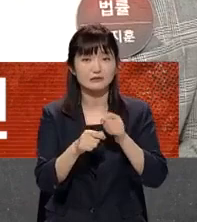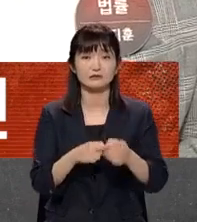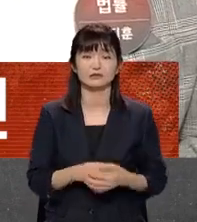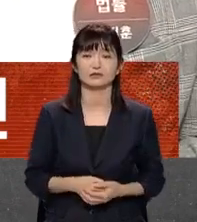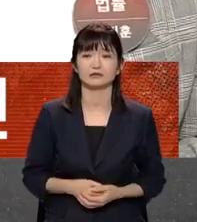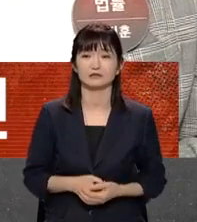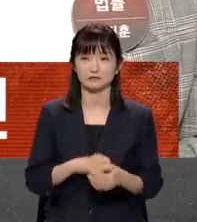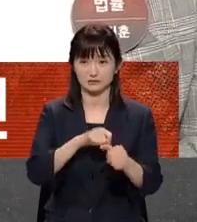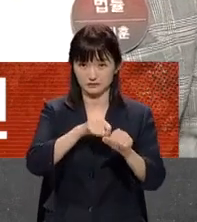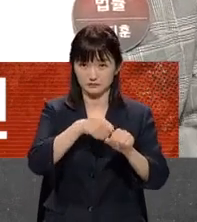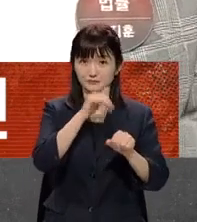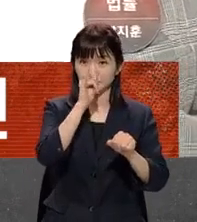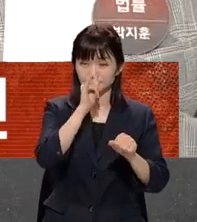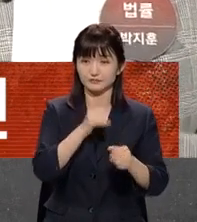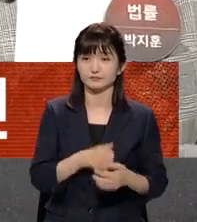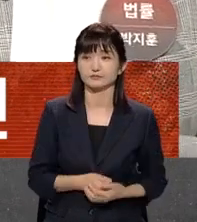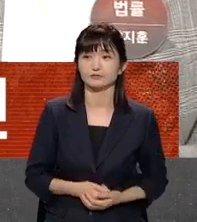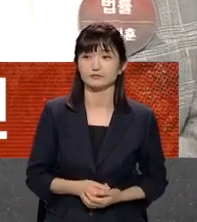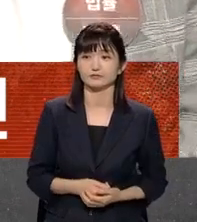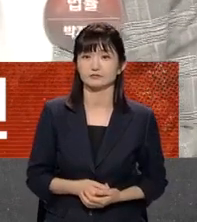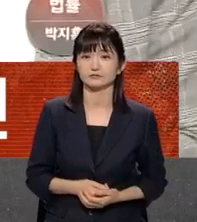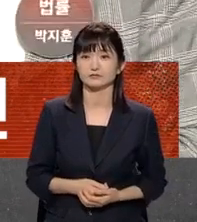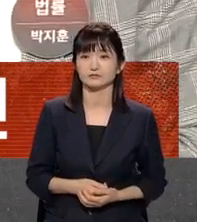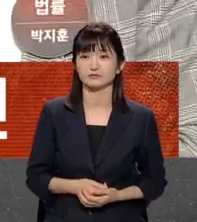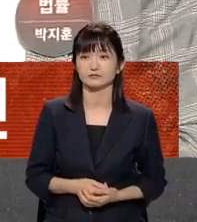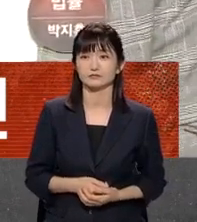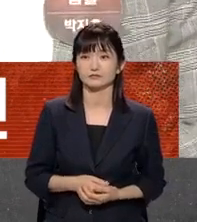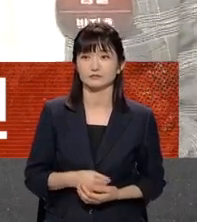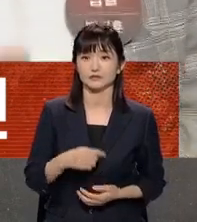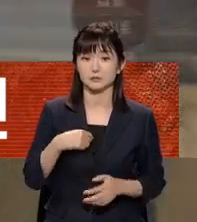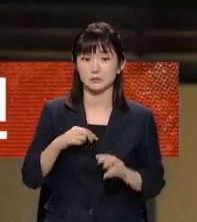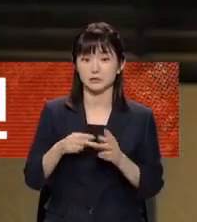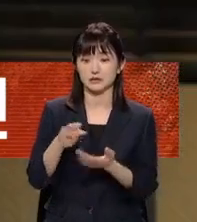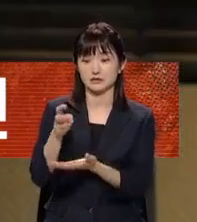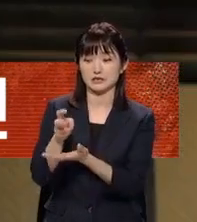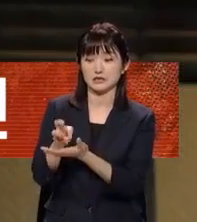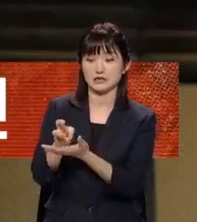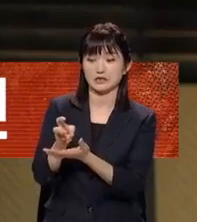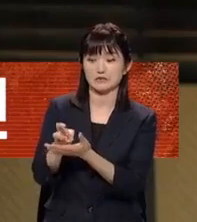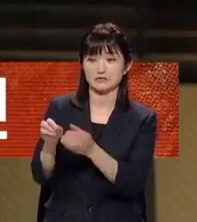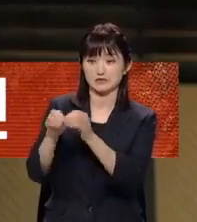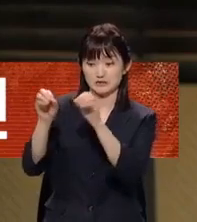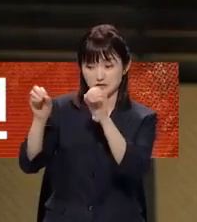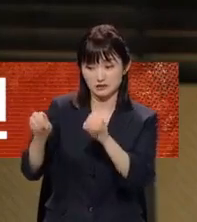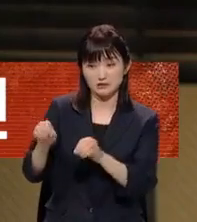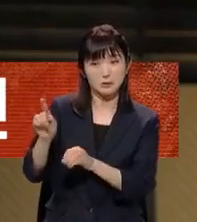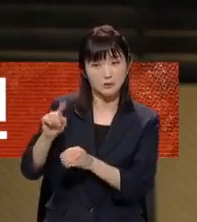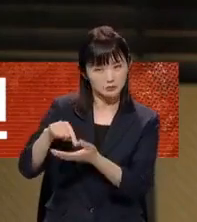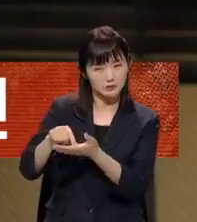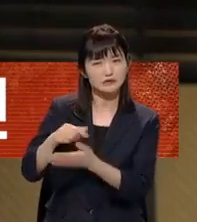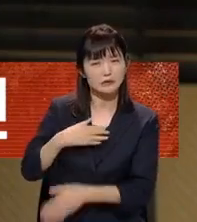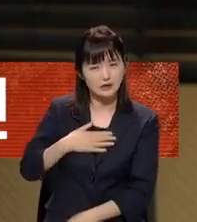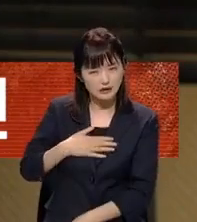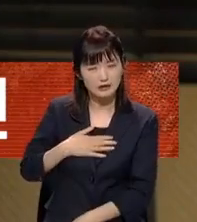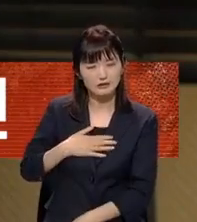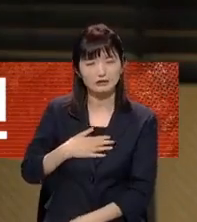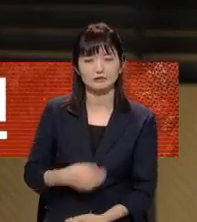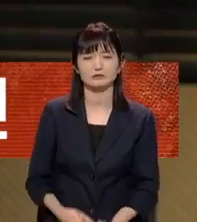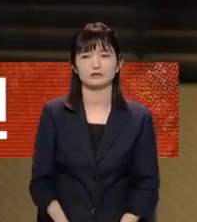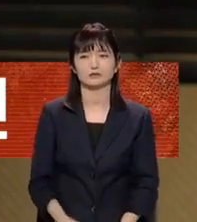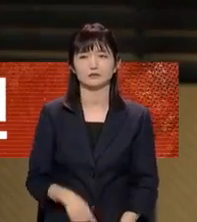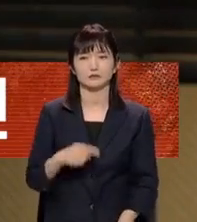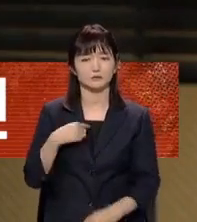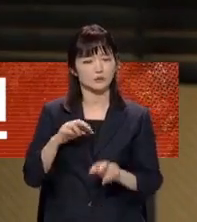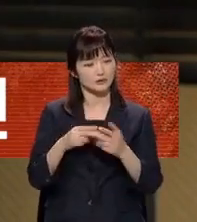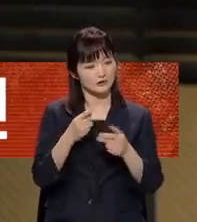걸로 처벌된 전력이 있기 때문에 본인은 사법시스템에서 거의 다 알고 있습니다이 정도 하면 몇 년을 살고이 정도면 어떻게 되고 본인이 1년 2년